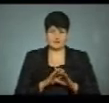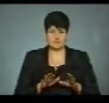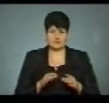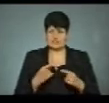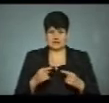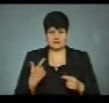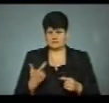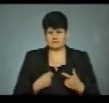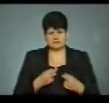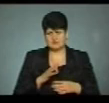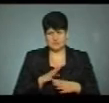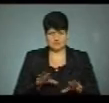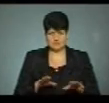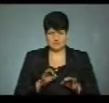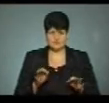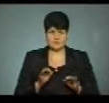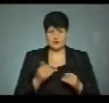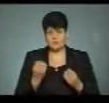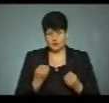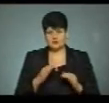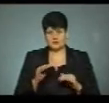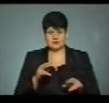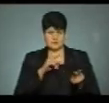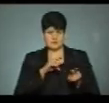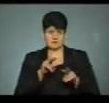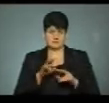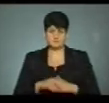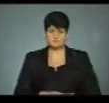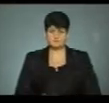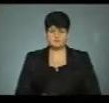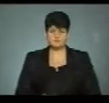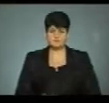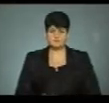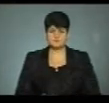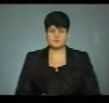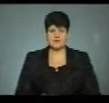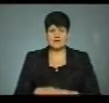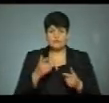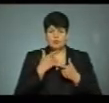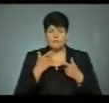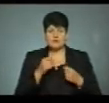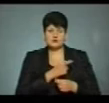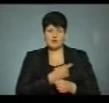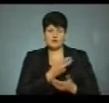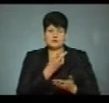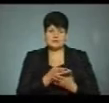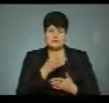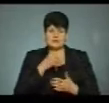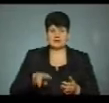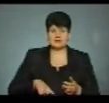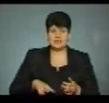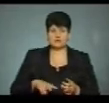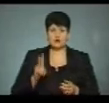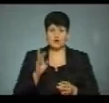інших ін'єкцій. Просто діти знаходяться на підспостереженні. Інформацію про госпіталізованих нам підтвердив директор коледжу